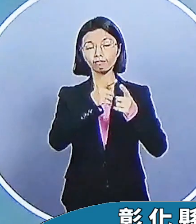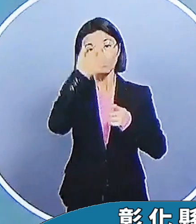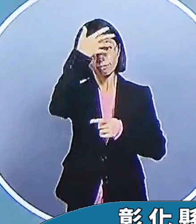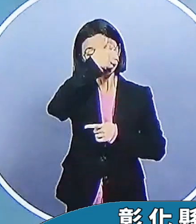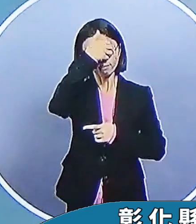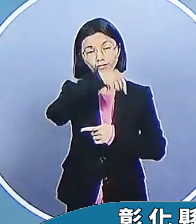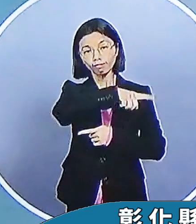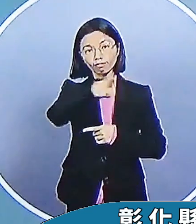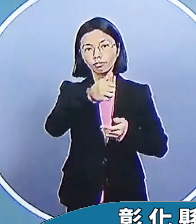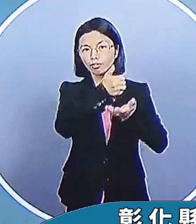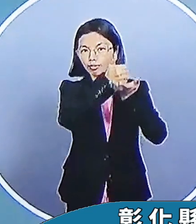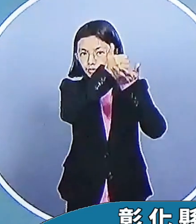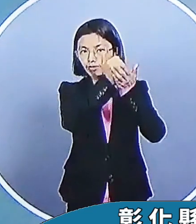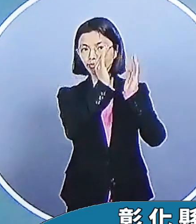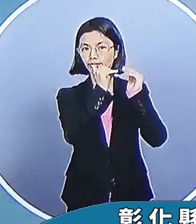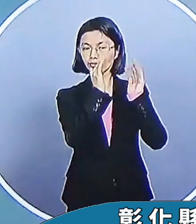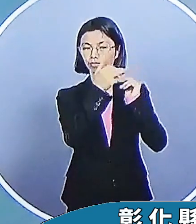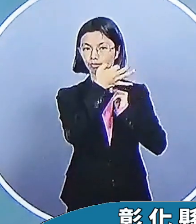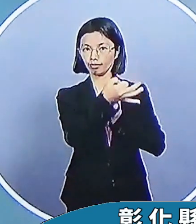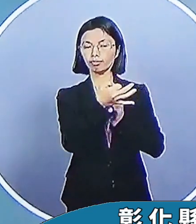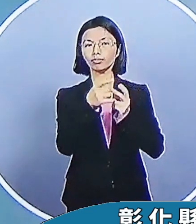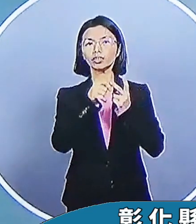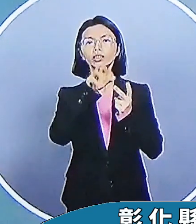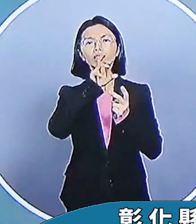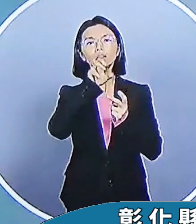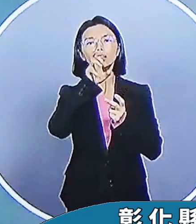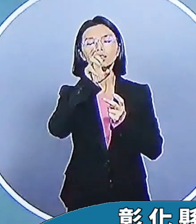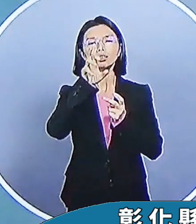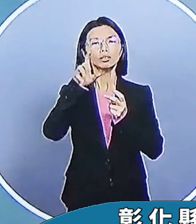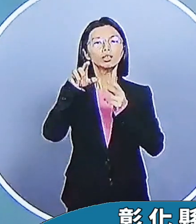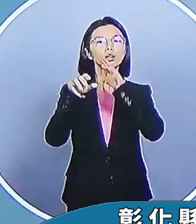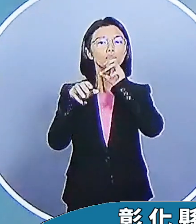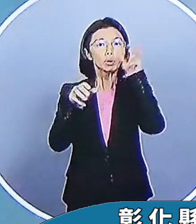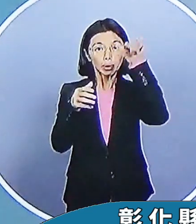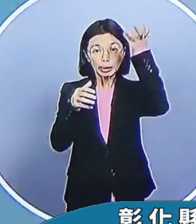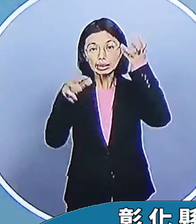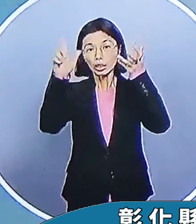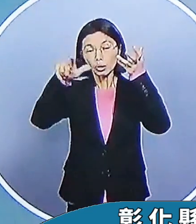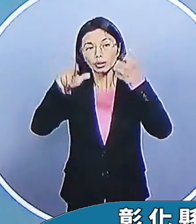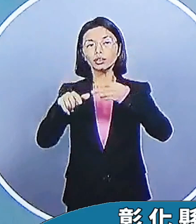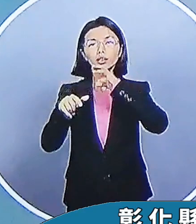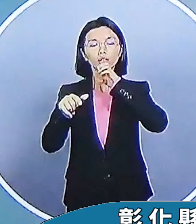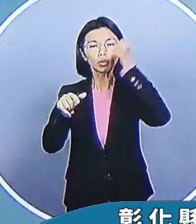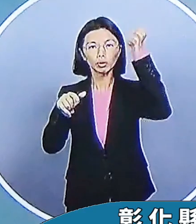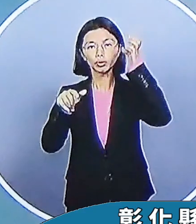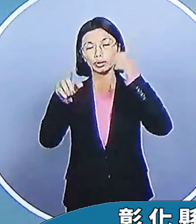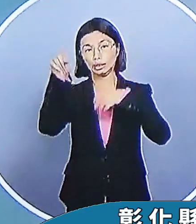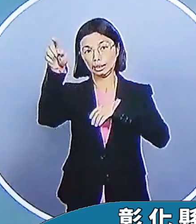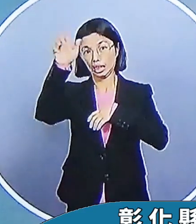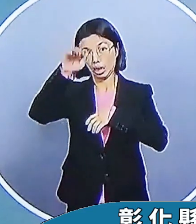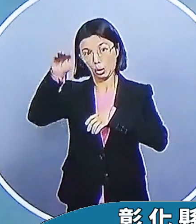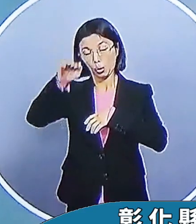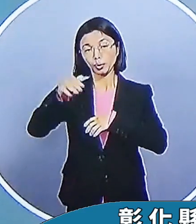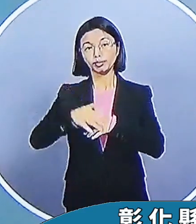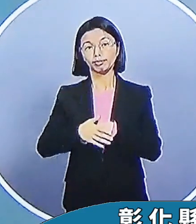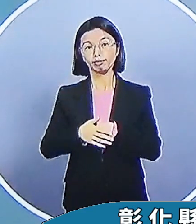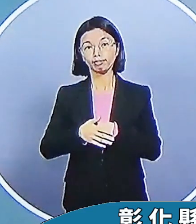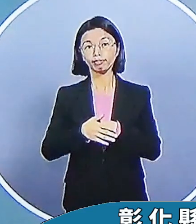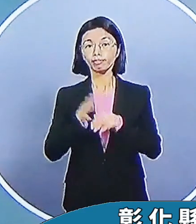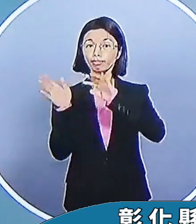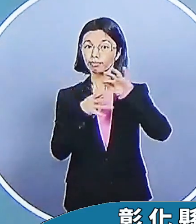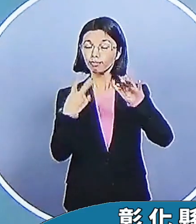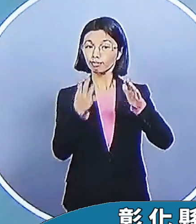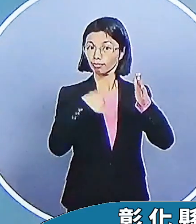个敬老礼金，80岁领6000的即个敬老礼金，佮90岁领9000的敬老礼金，以及咱学